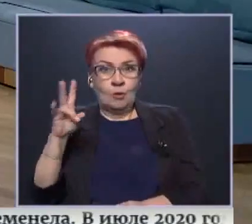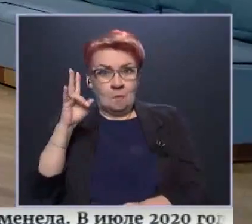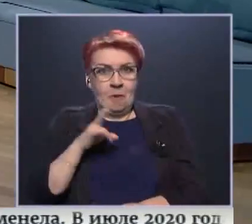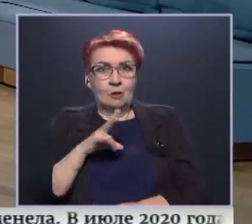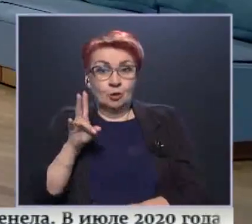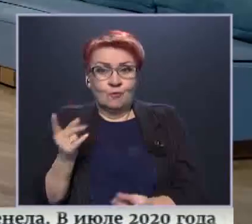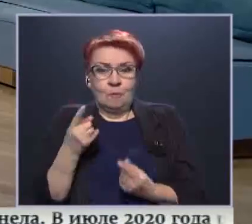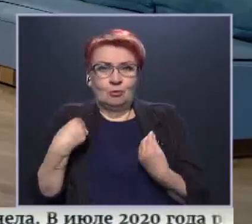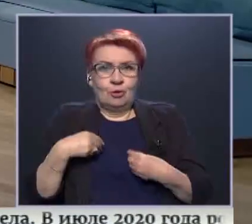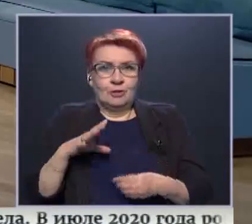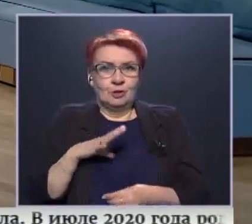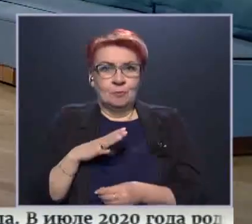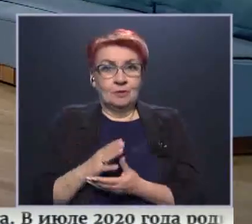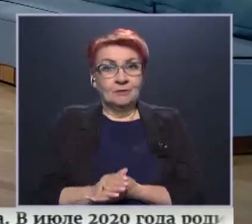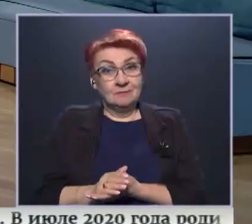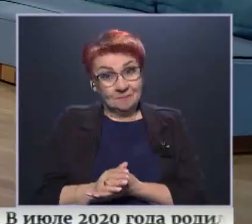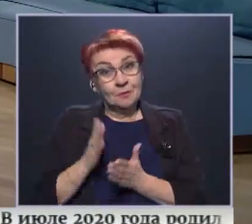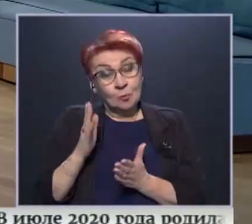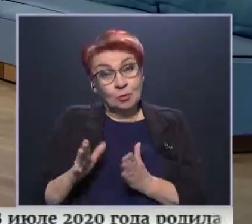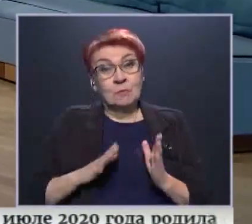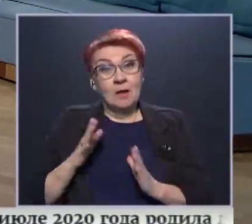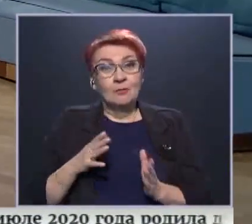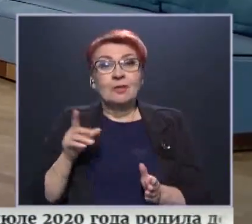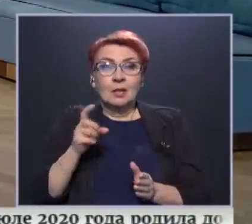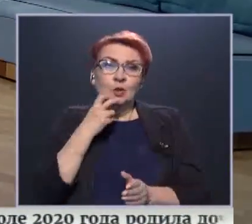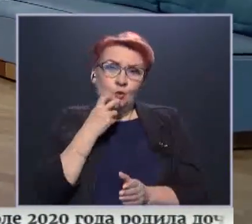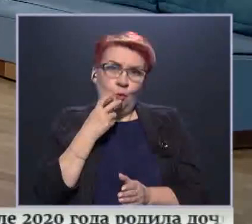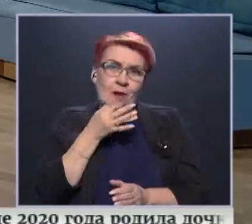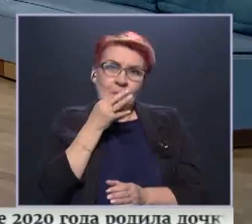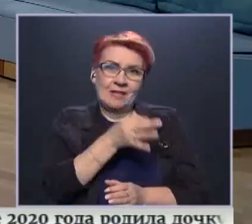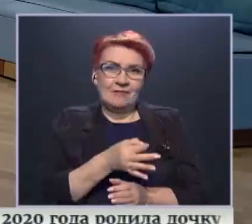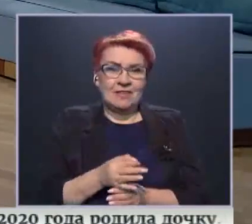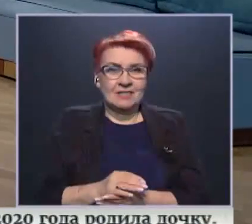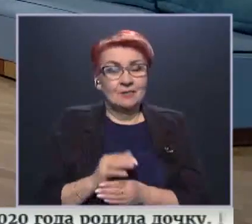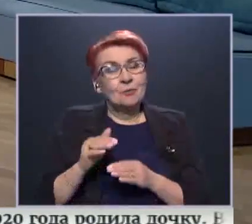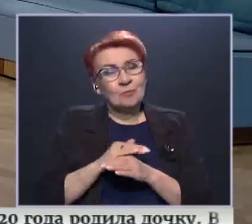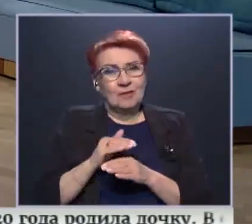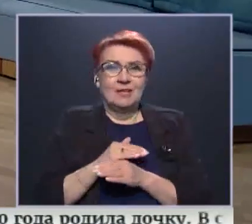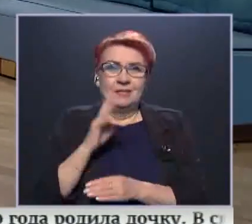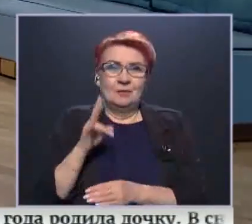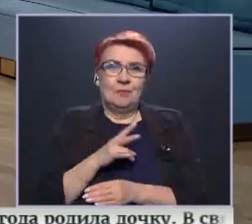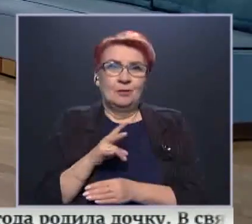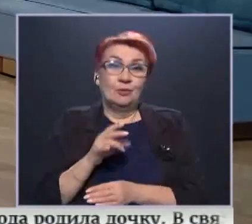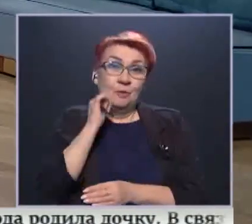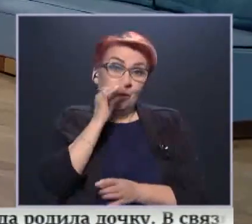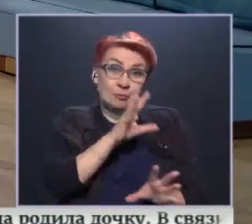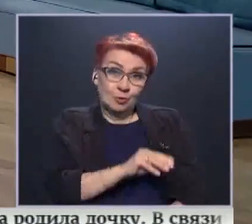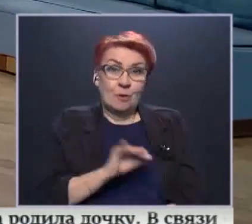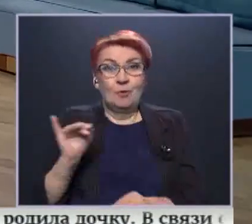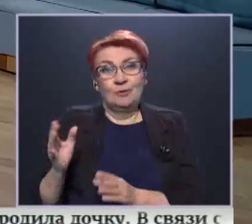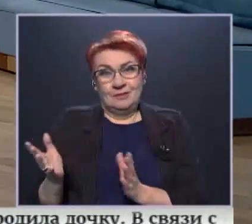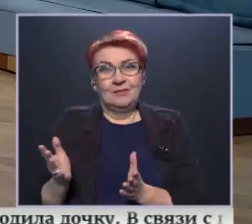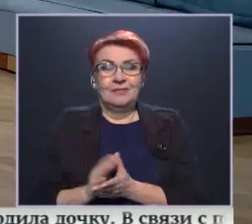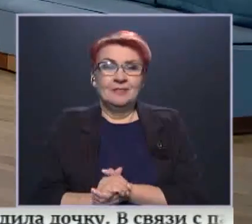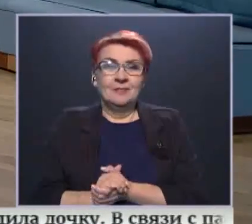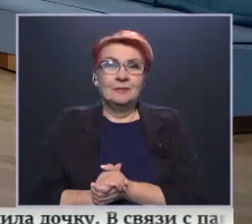говорит, ничего, будем готовиться. С юмором ответил. Молодец, мне кажется, это очень важная часть. Это, к сожалению, вот видите,